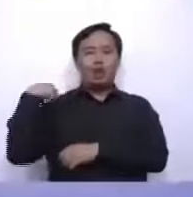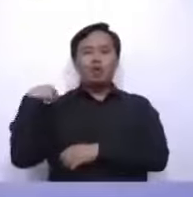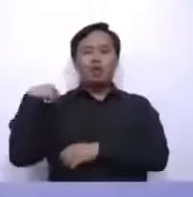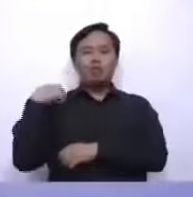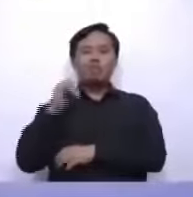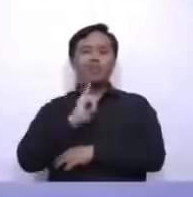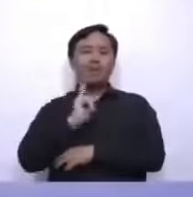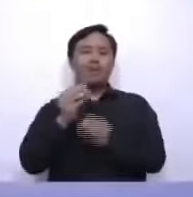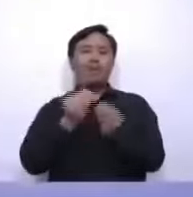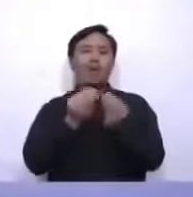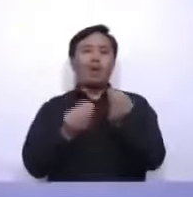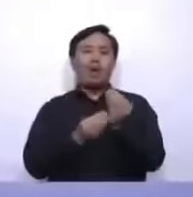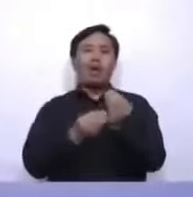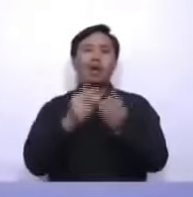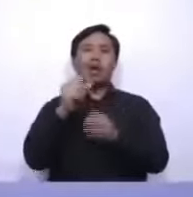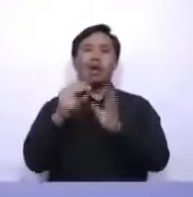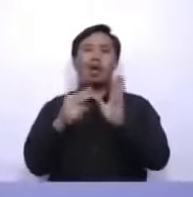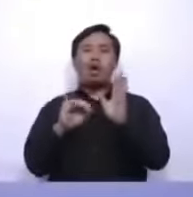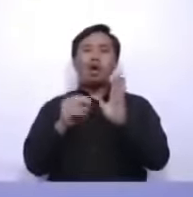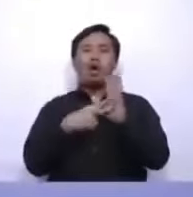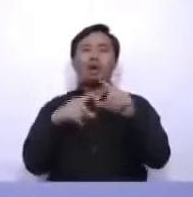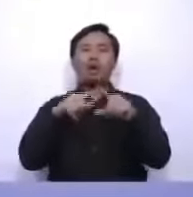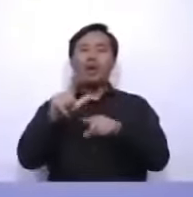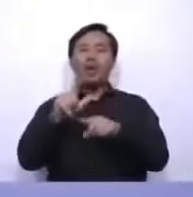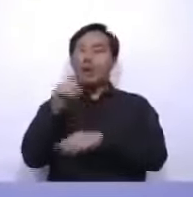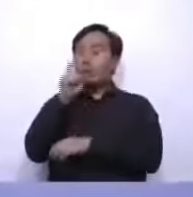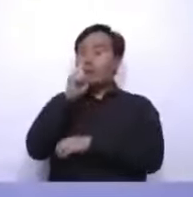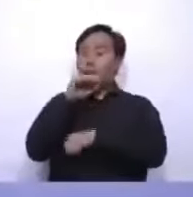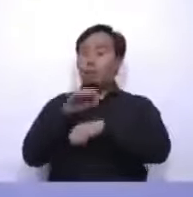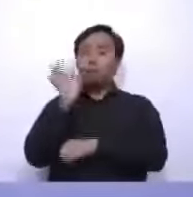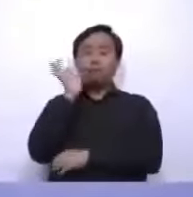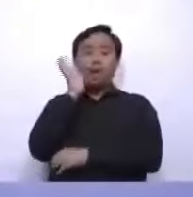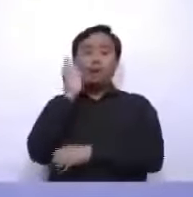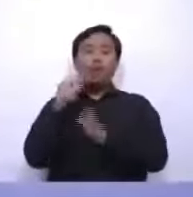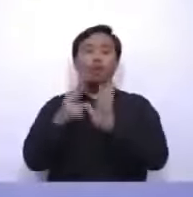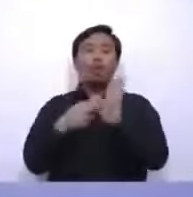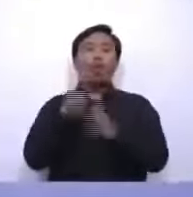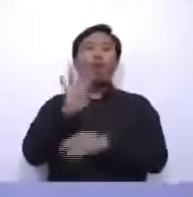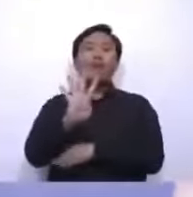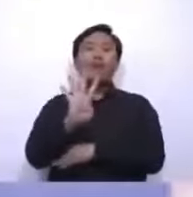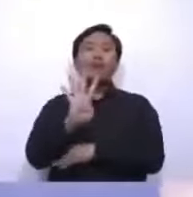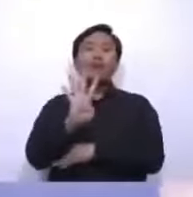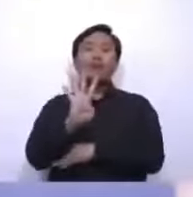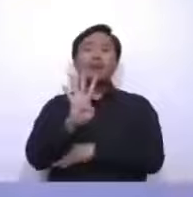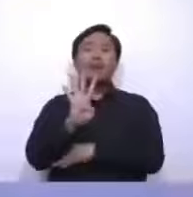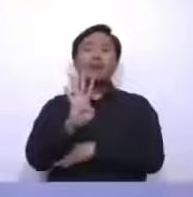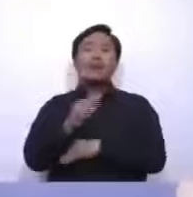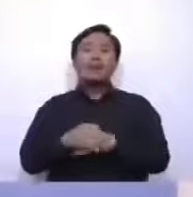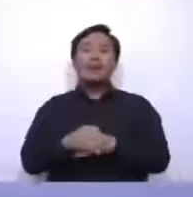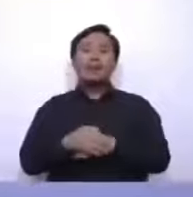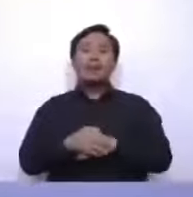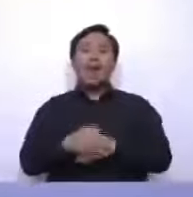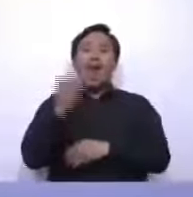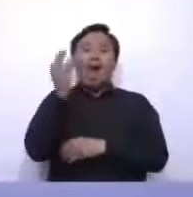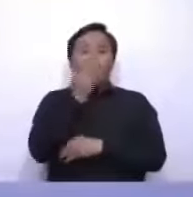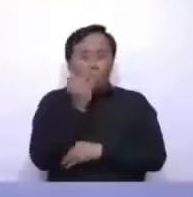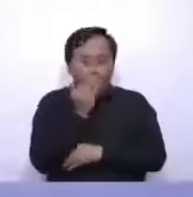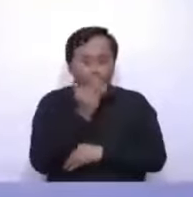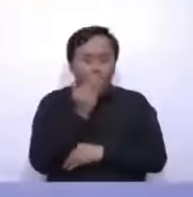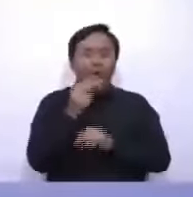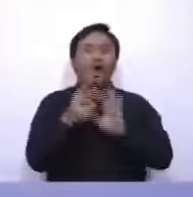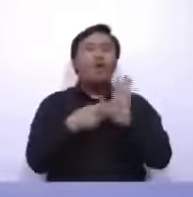Kang Ronald. Nomor urut 4, kita Bapak mengetahui bahwasanya nomor urut 4 kepada nomor urut 4. Oh,